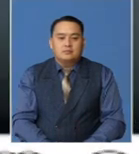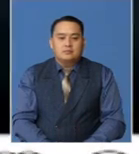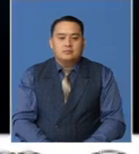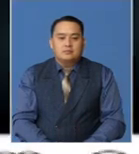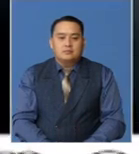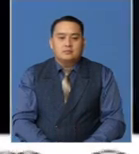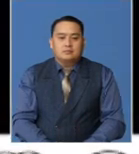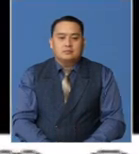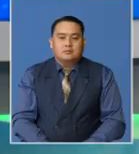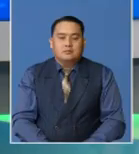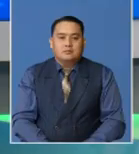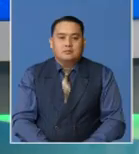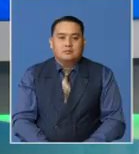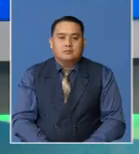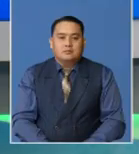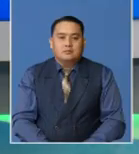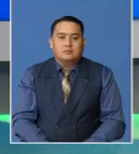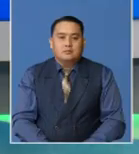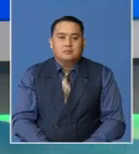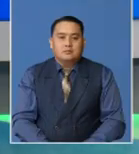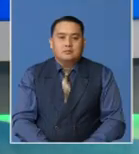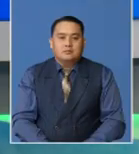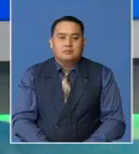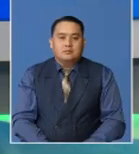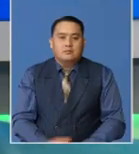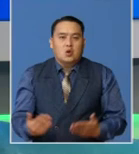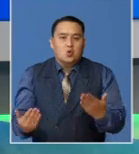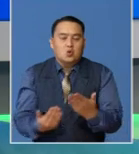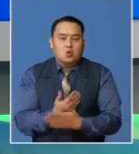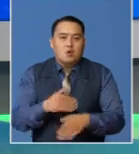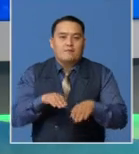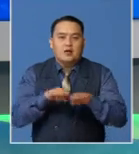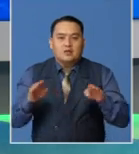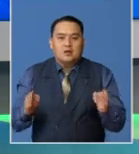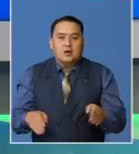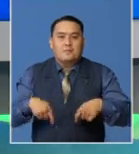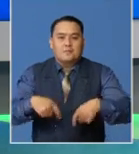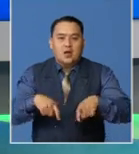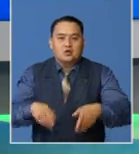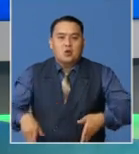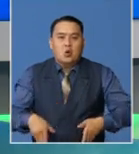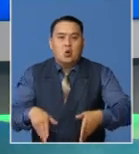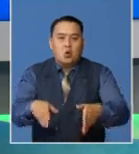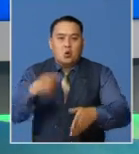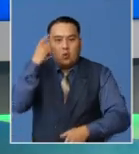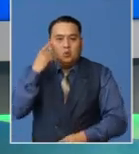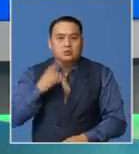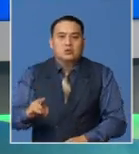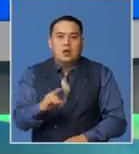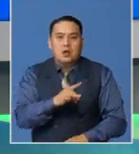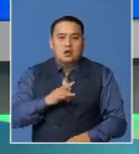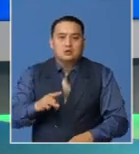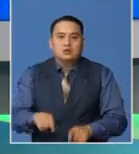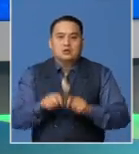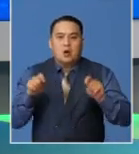интернет ресурсов новая трибуна беговые дорожки и газон в курском районе в селе бал поспеть